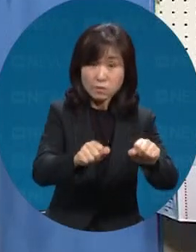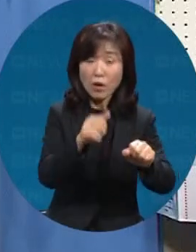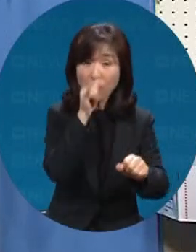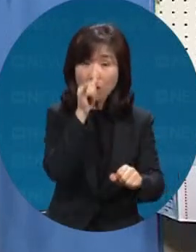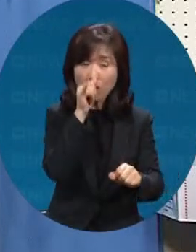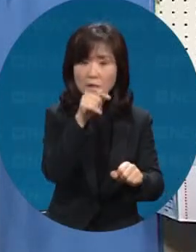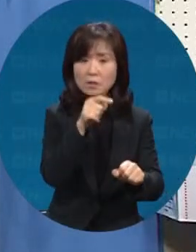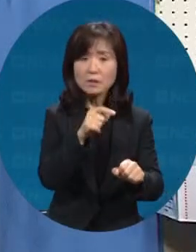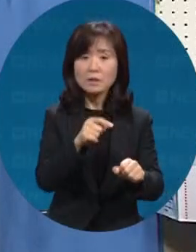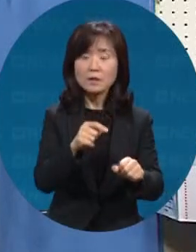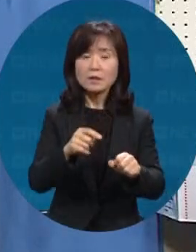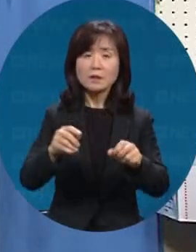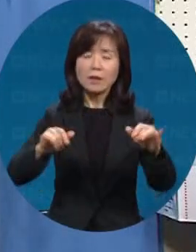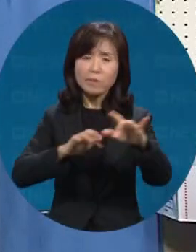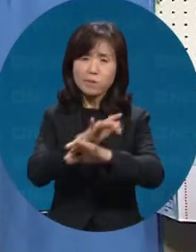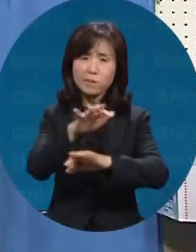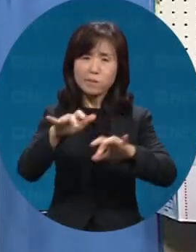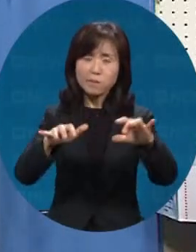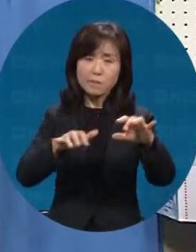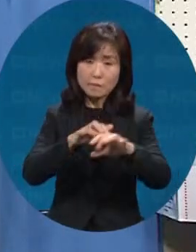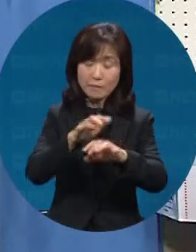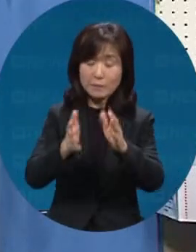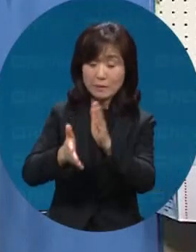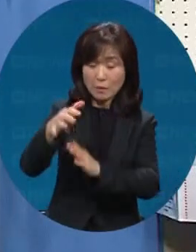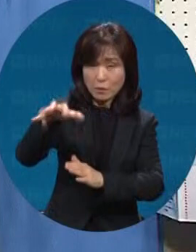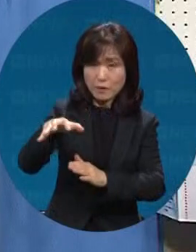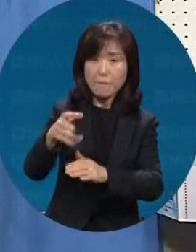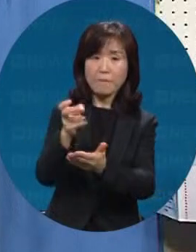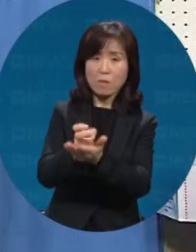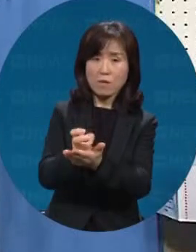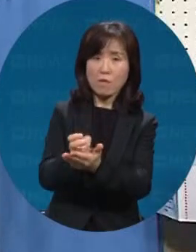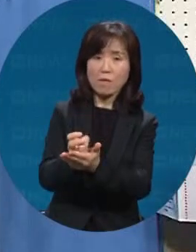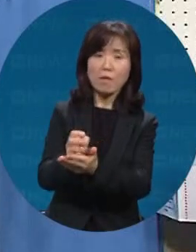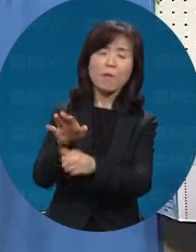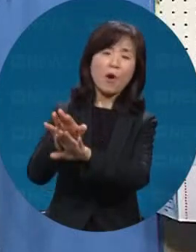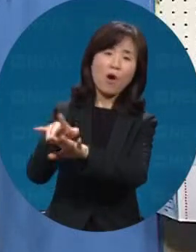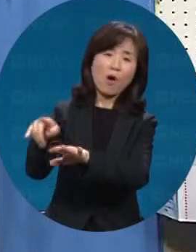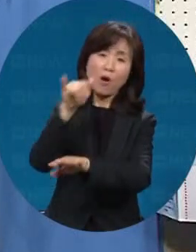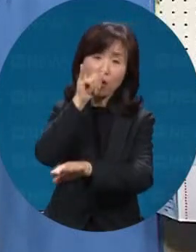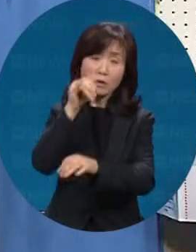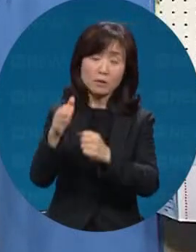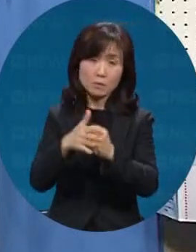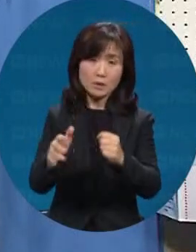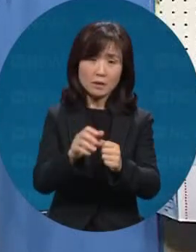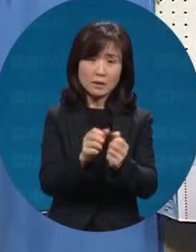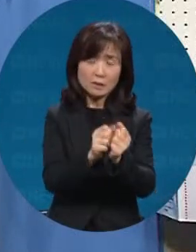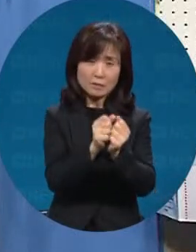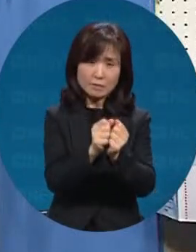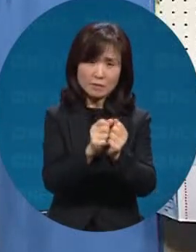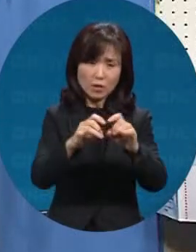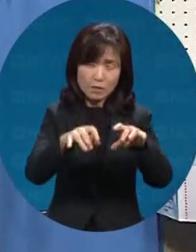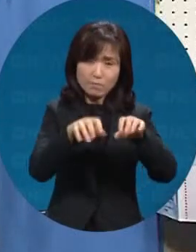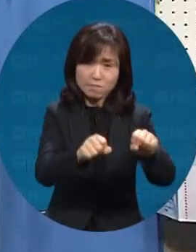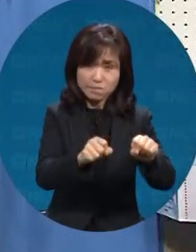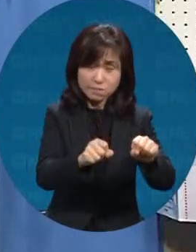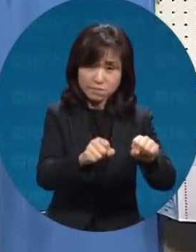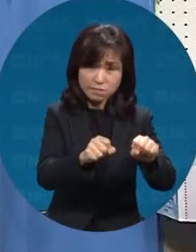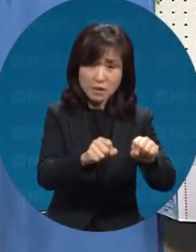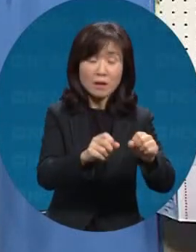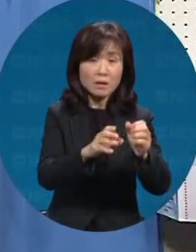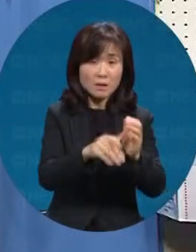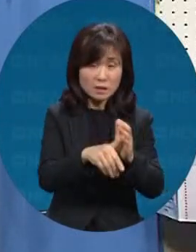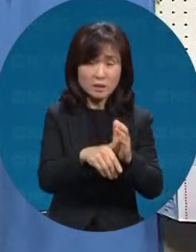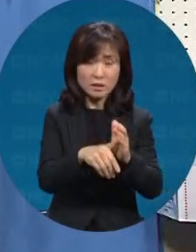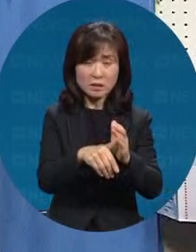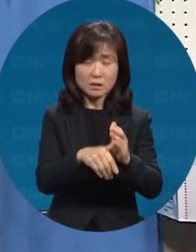이거는 지금 다중이용시설에 법적으로 되어 있기 때문에 다 있습니다. 이 심장 충격기는 가슴 압박만으로도 안